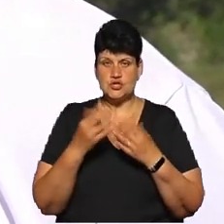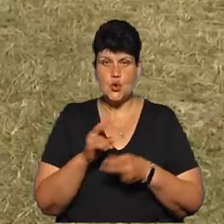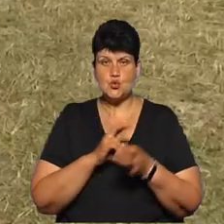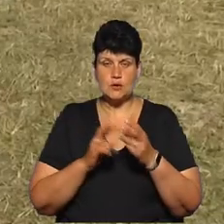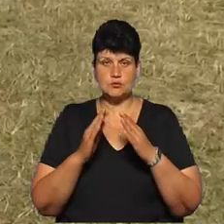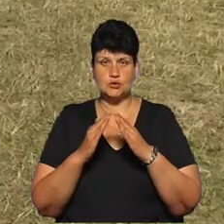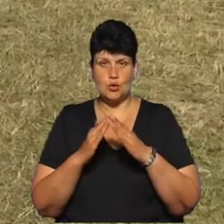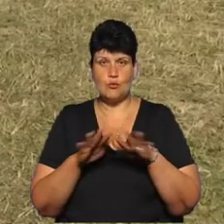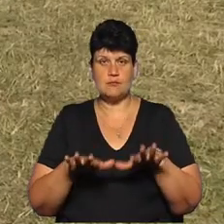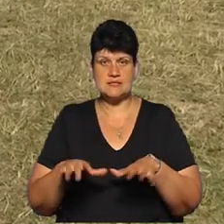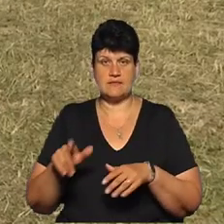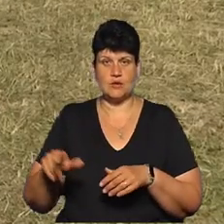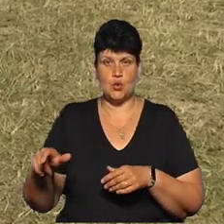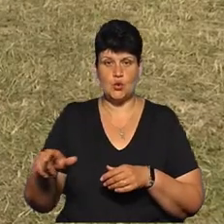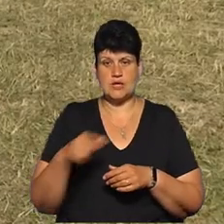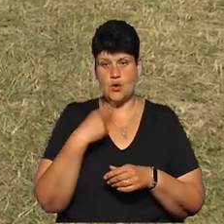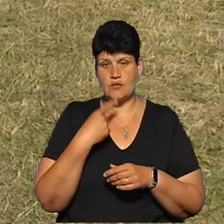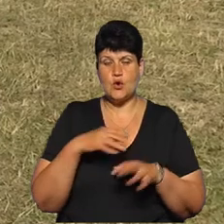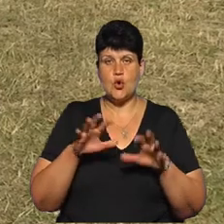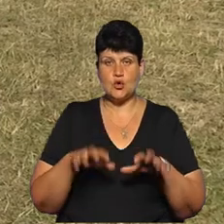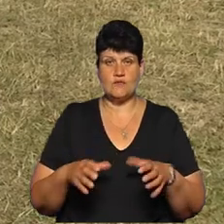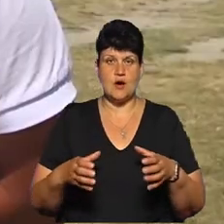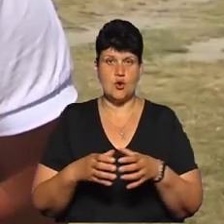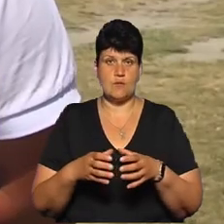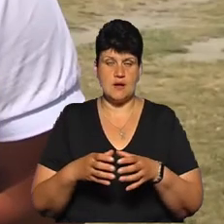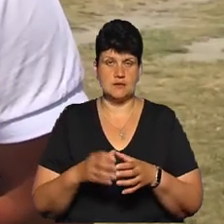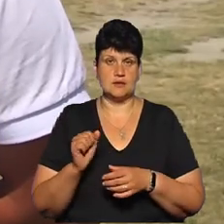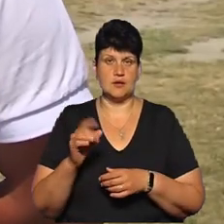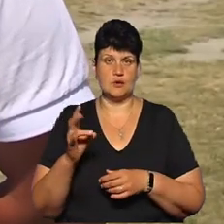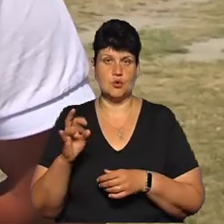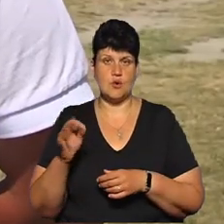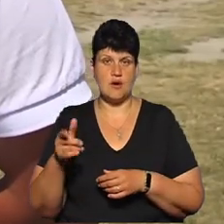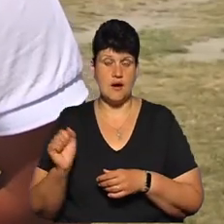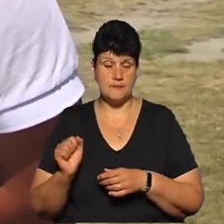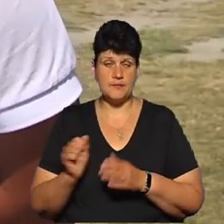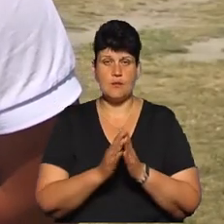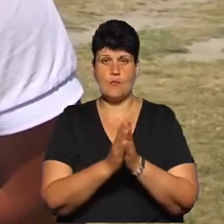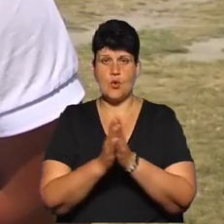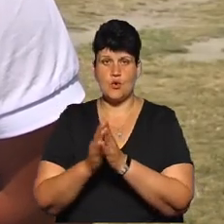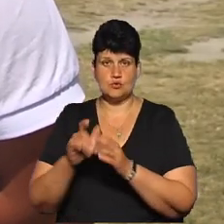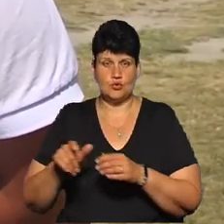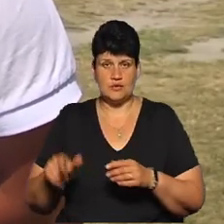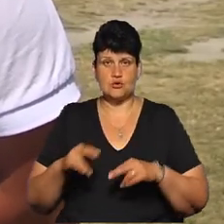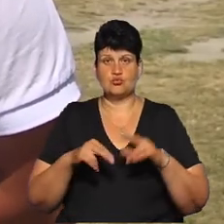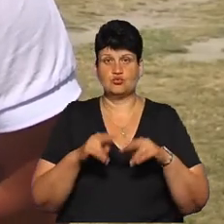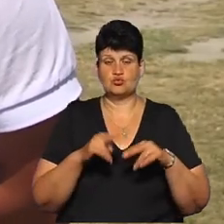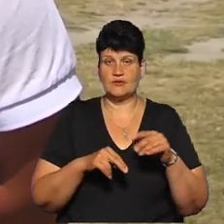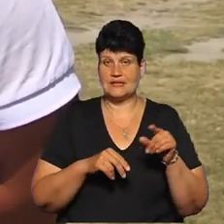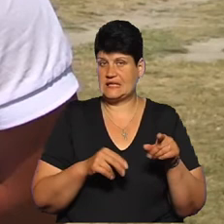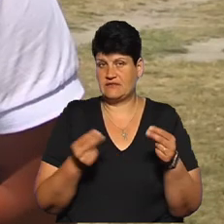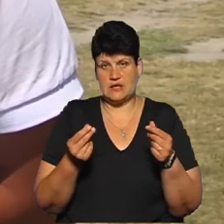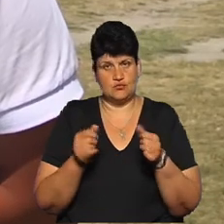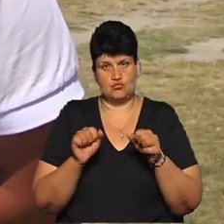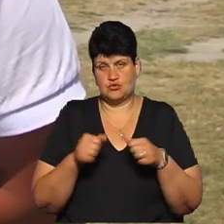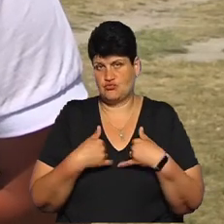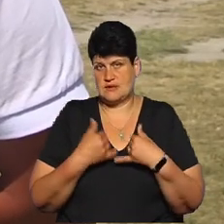у місцевих жителів, розповів голова громади Андрій Нога. Просимо людей, але щоб щось побудувати для них, такої фінансової можливості